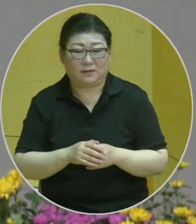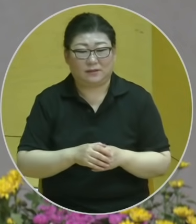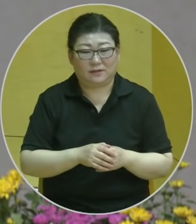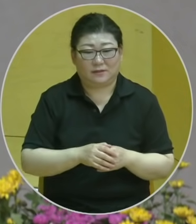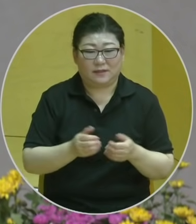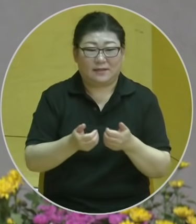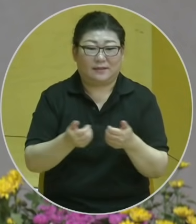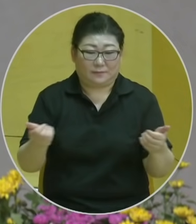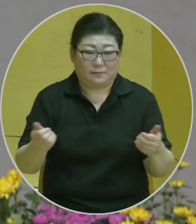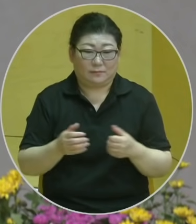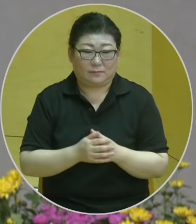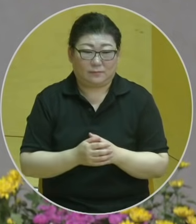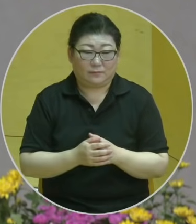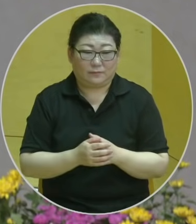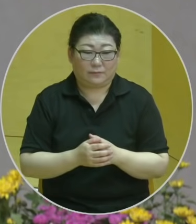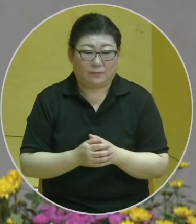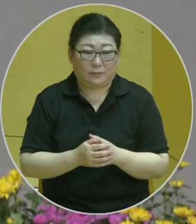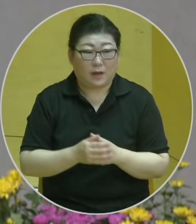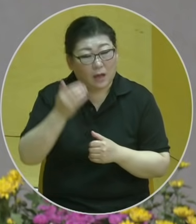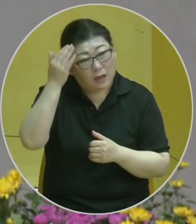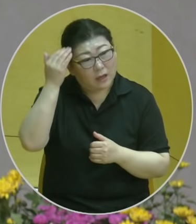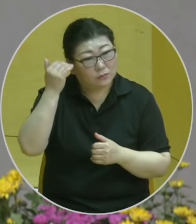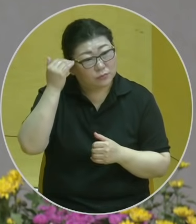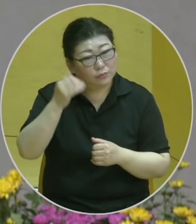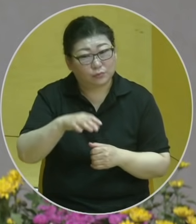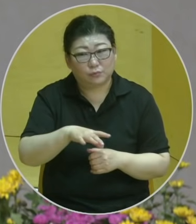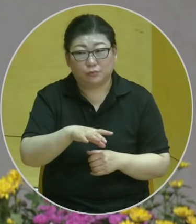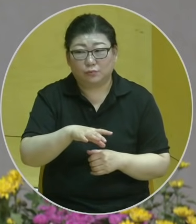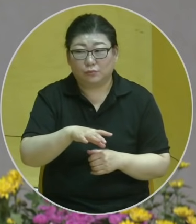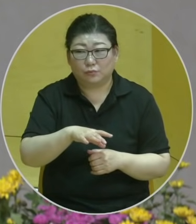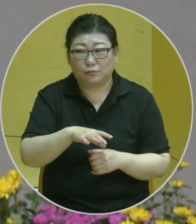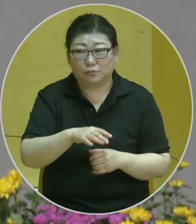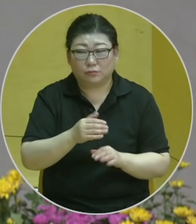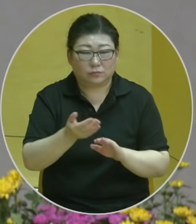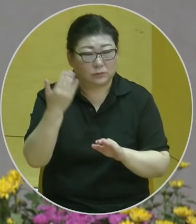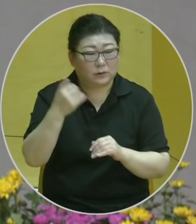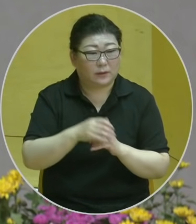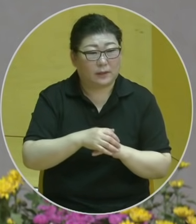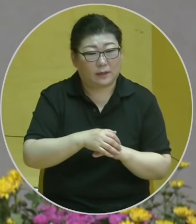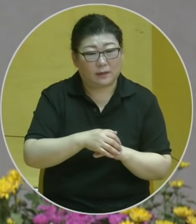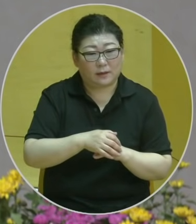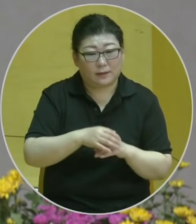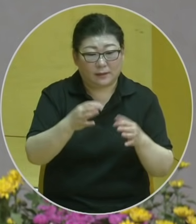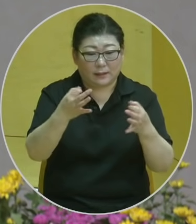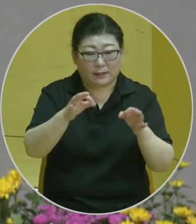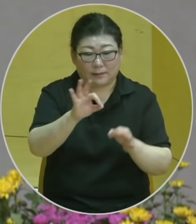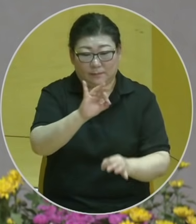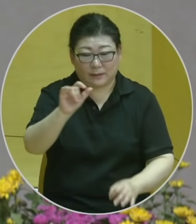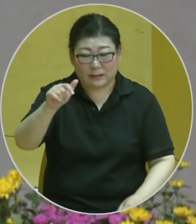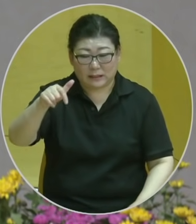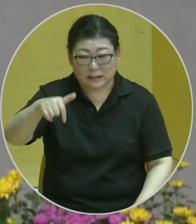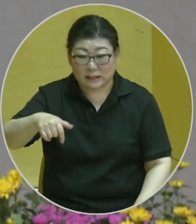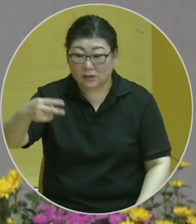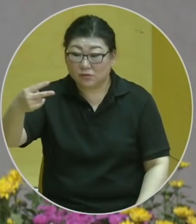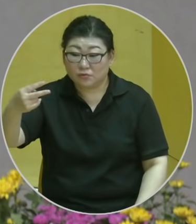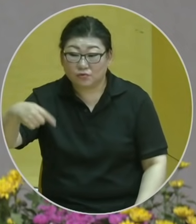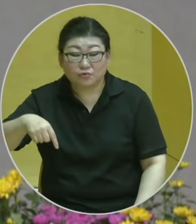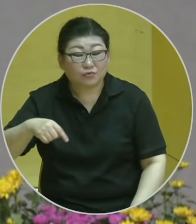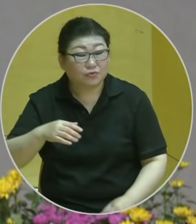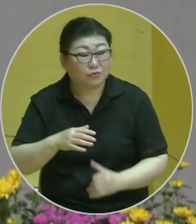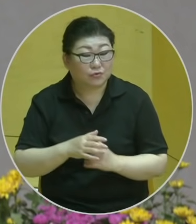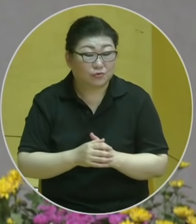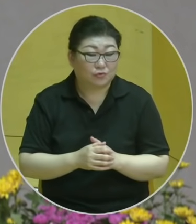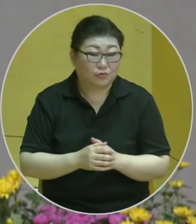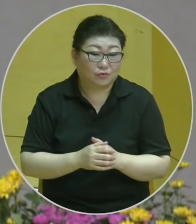김익두 목사님, 유명한 깡패죠. 그가 예수를 믿고 난 다음에 부고장을 다 돌렸다고 하지 않습니까? 김익두는 죽었다고